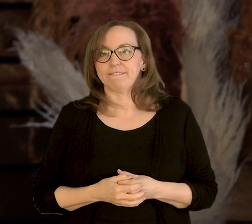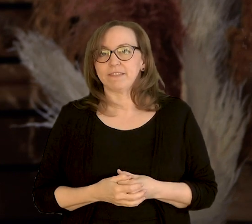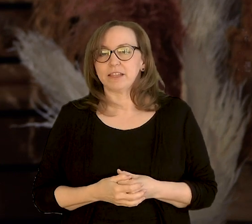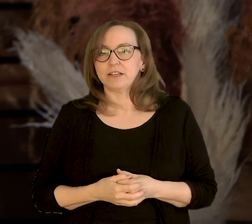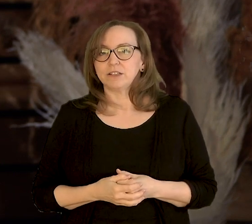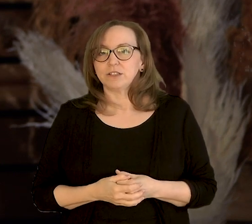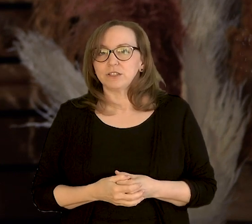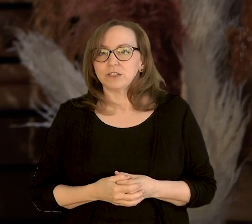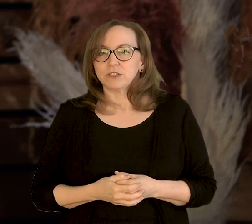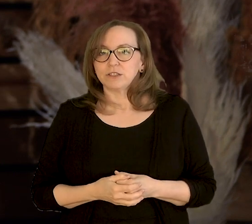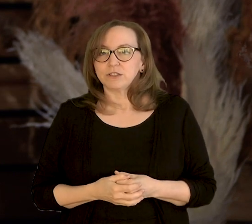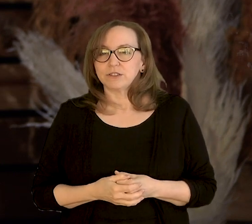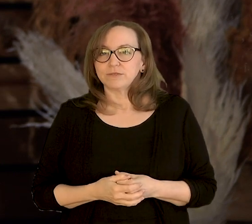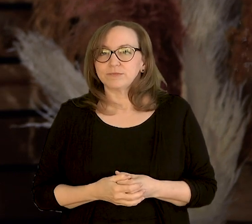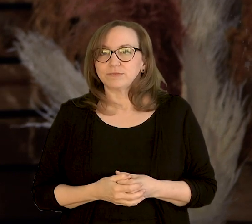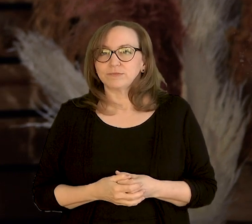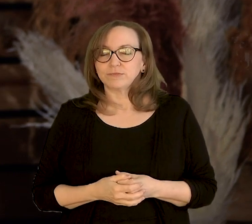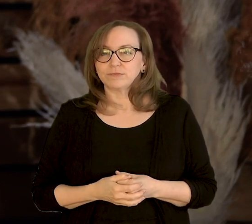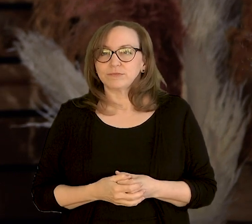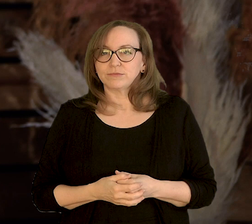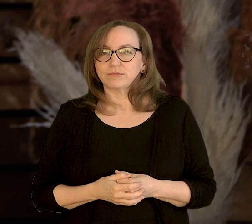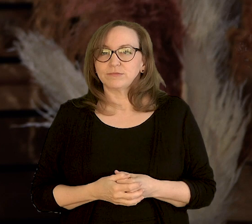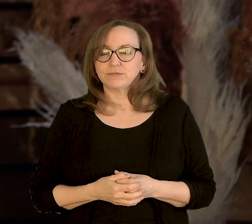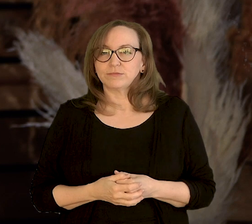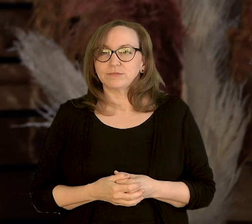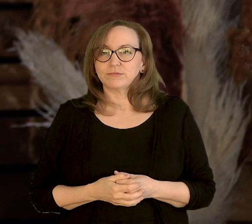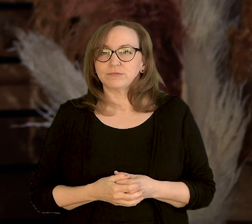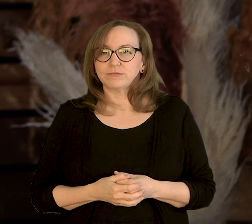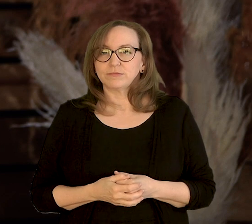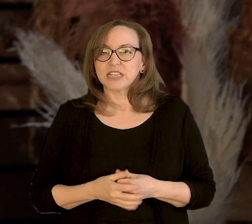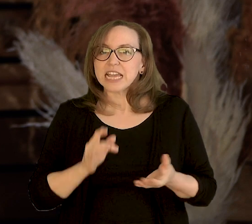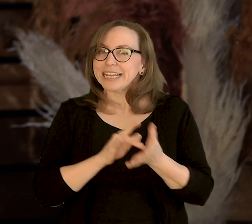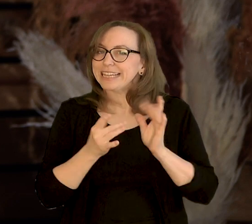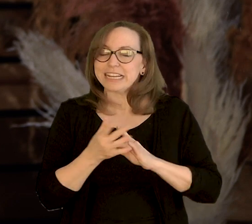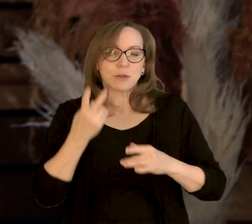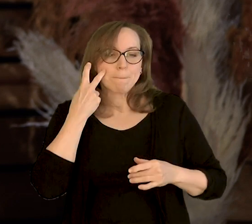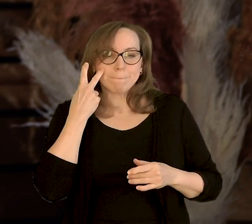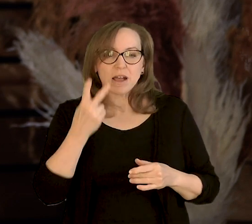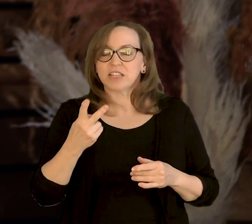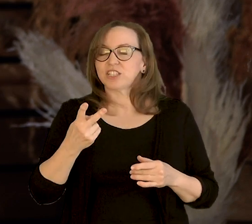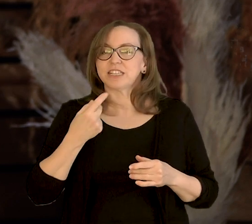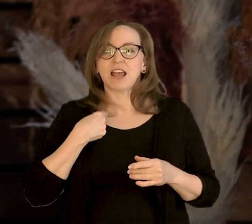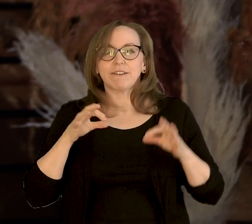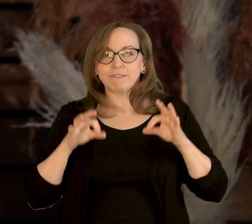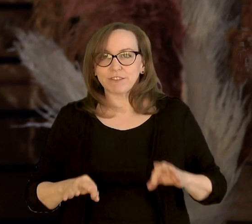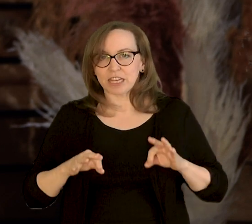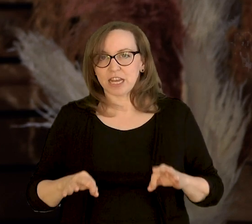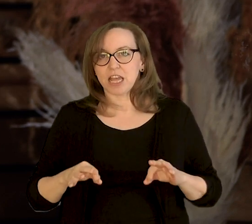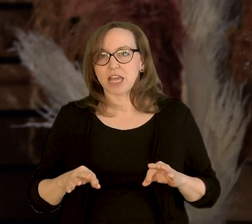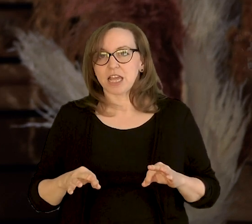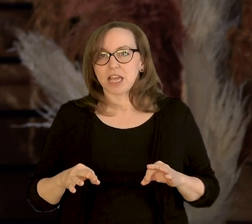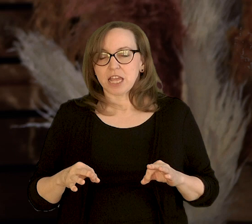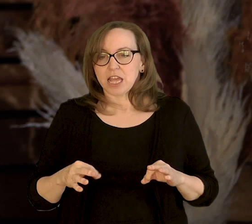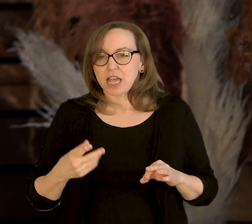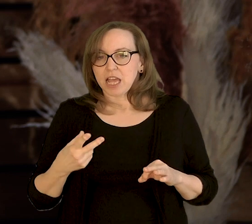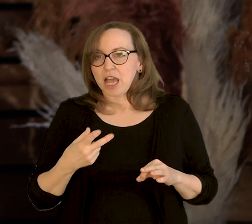zadośćuczynić złu, którego w życiu się dopuścił. Jezus nie patrzył na jego winy, ani